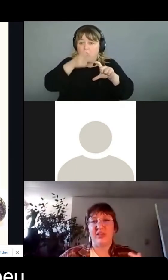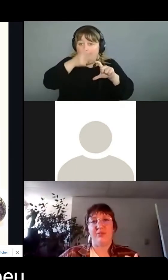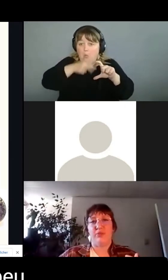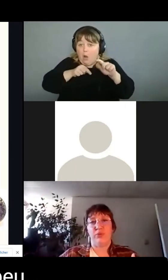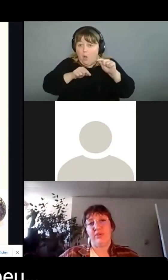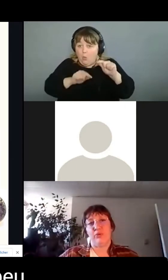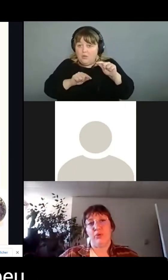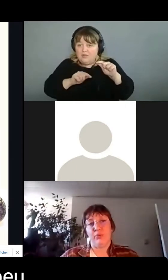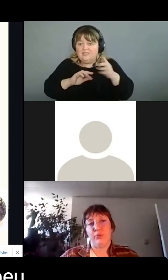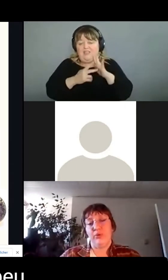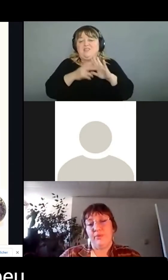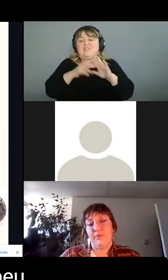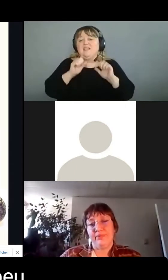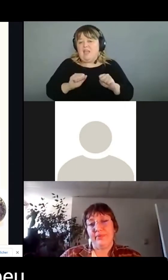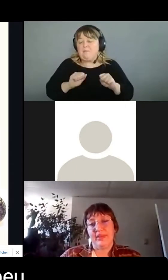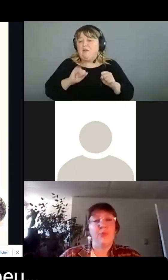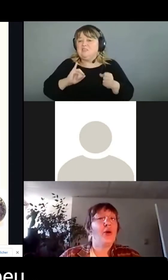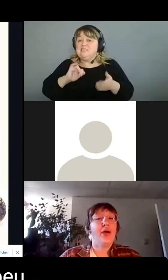les autres,